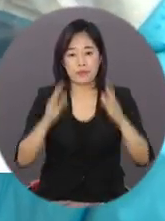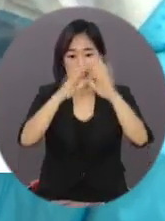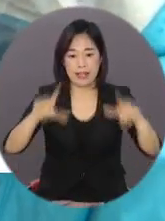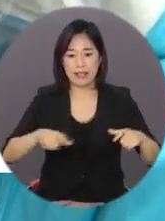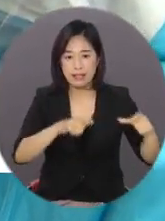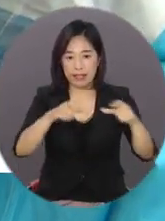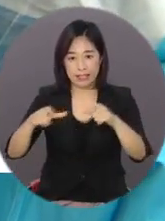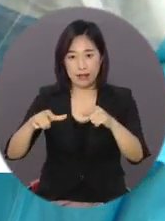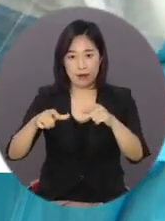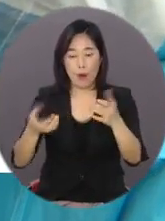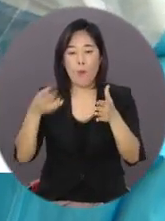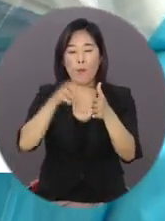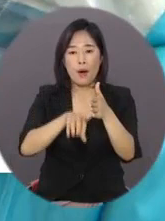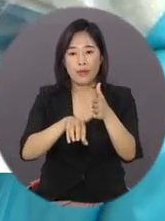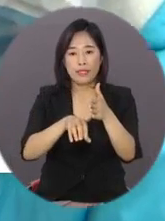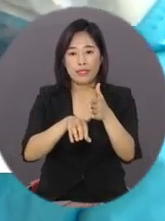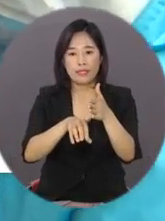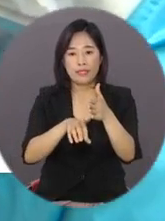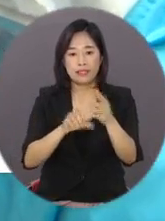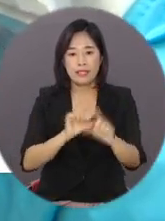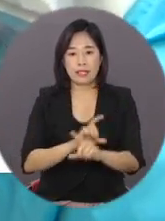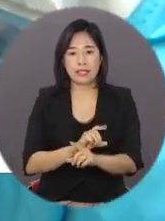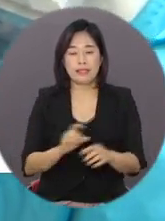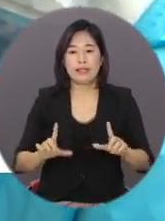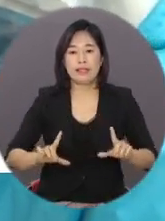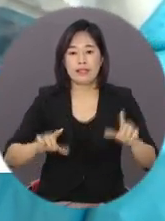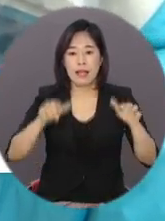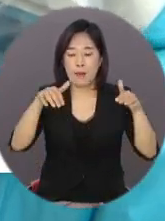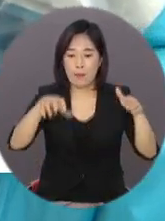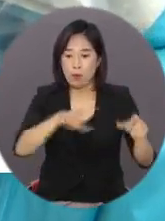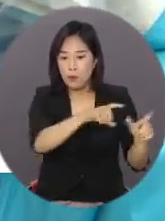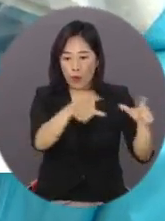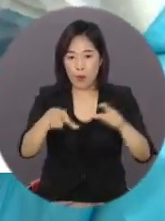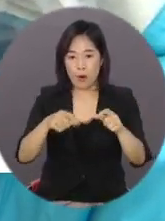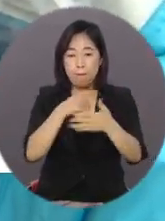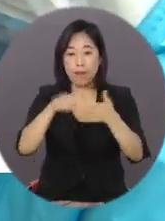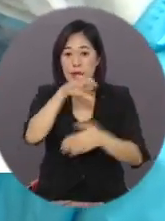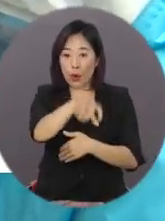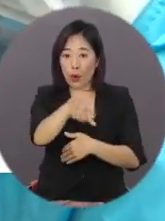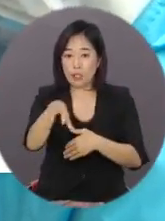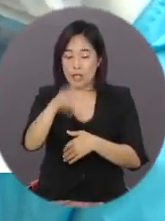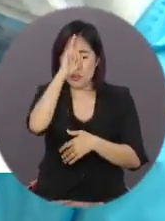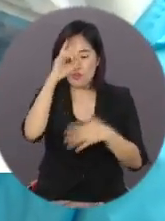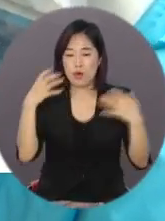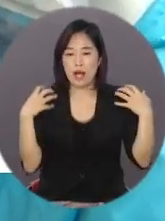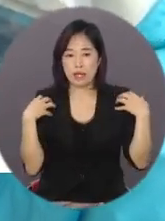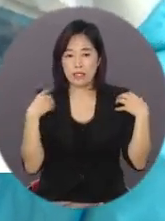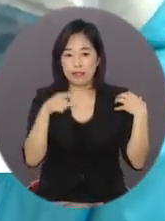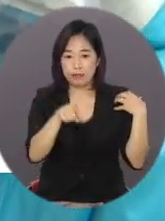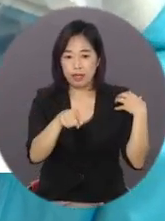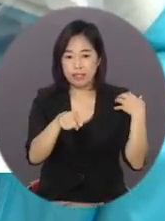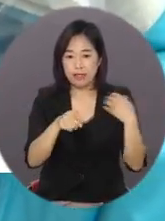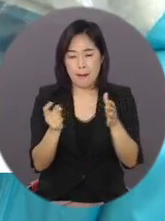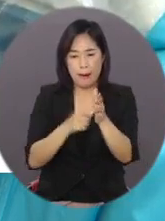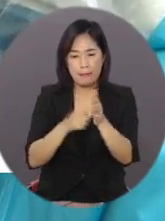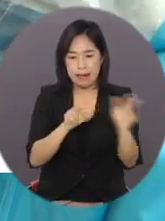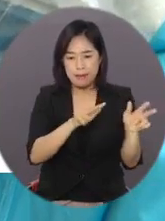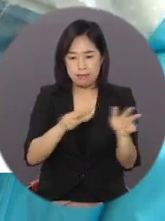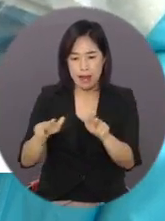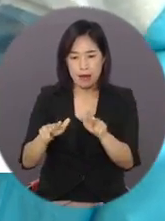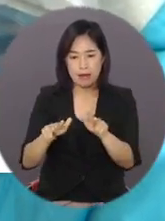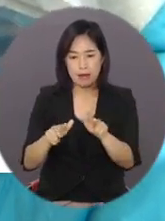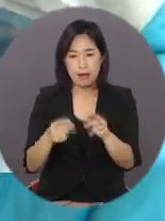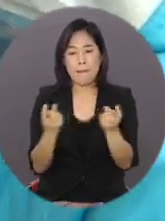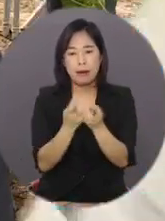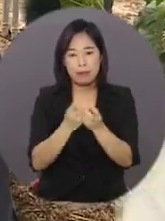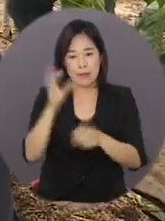전라남도나 전라남도를 포함한 남부지방의 이번 피해에 대해서 중앙정부가 빨리 대처를 해서 이재민들께 희망을